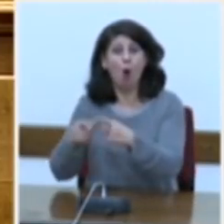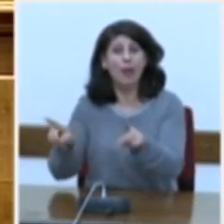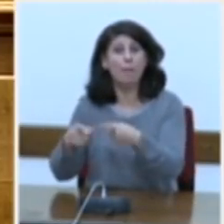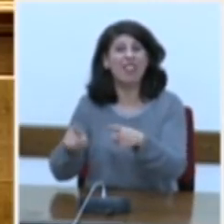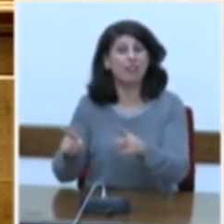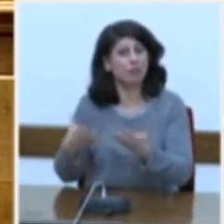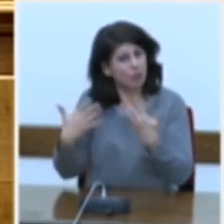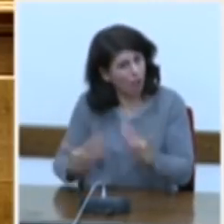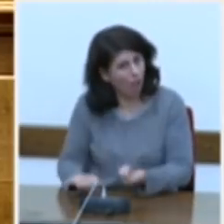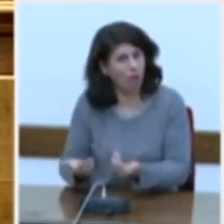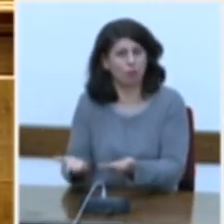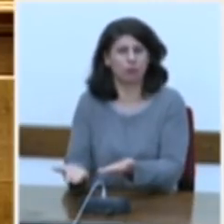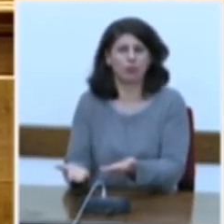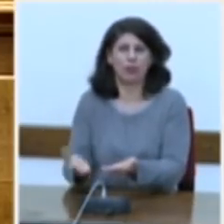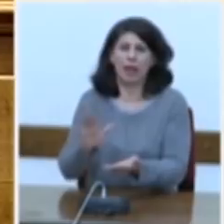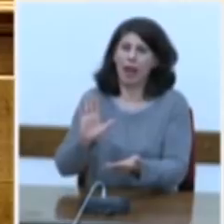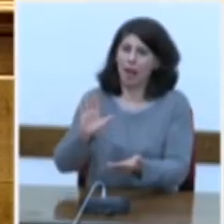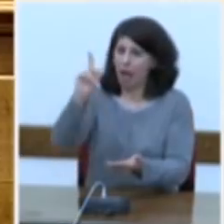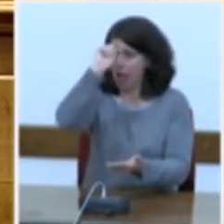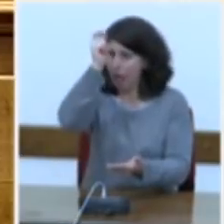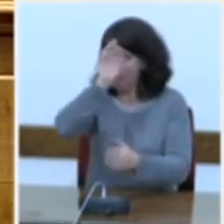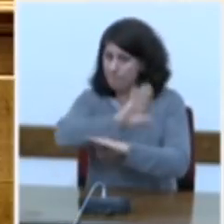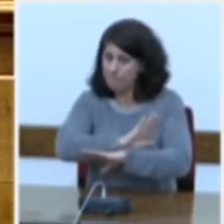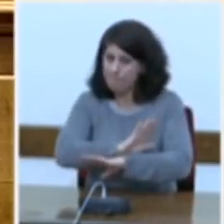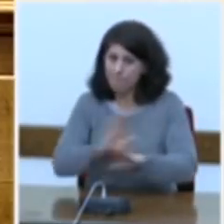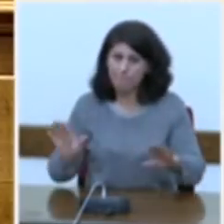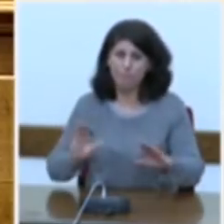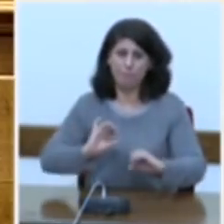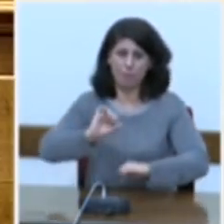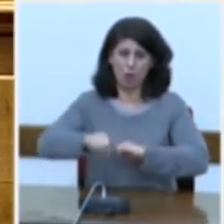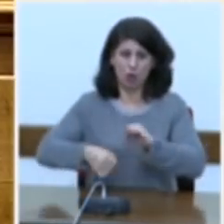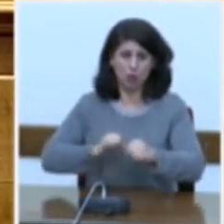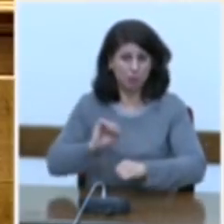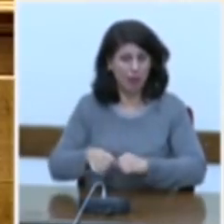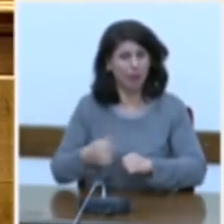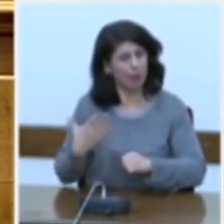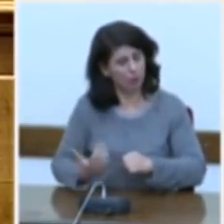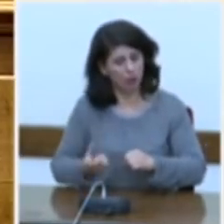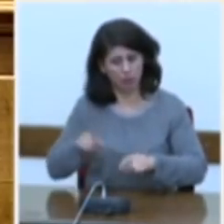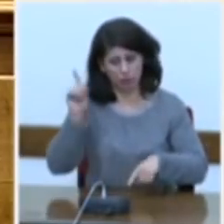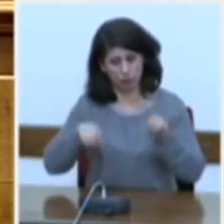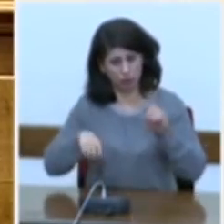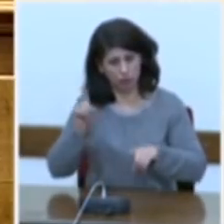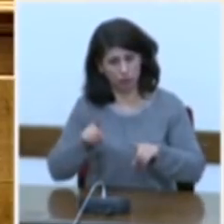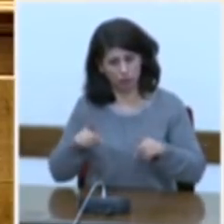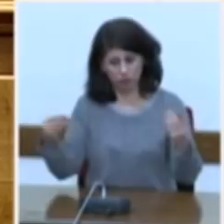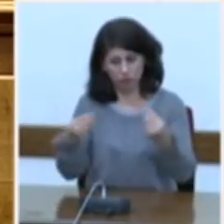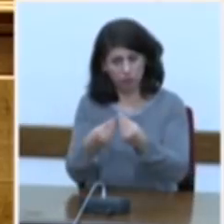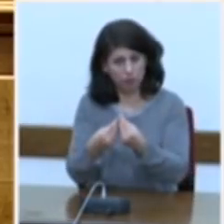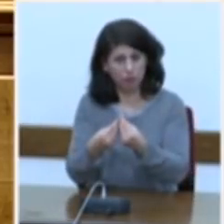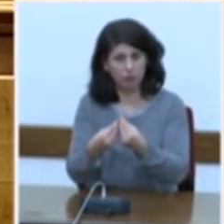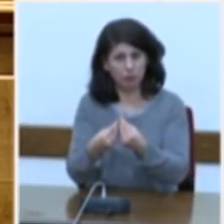Είναι όμως απαράδεκτη και η προσπάθεια που γίνεται από ορισμένους να ταυτιστεί